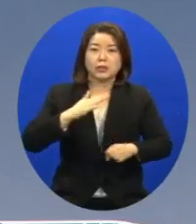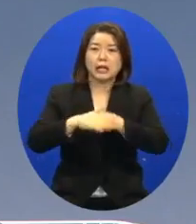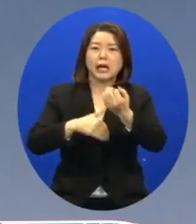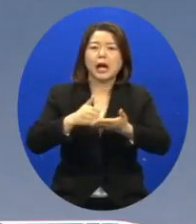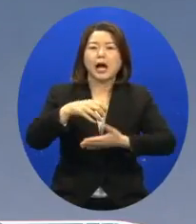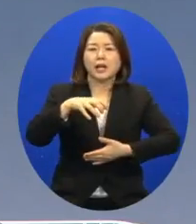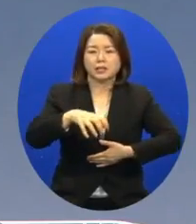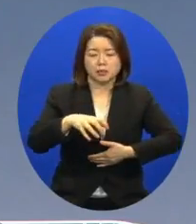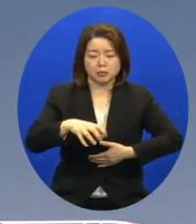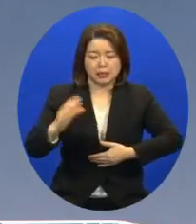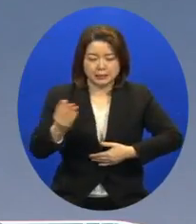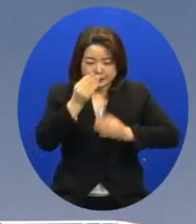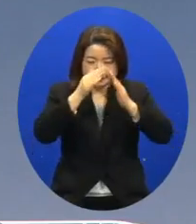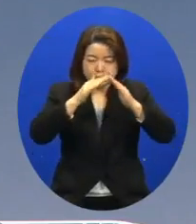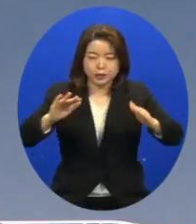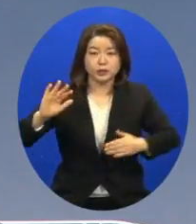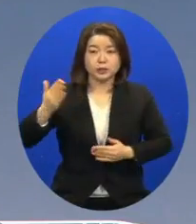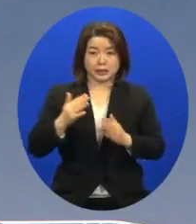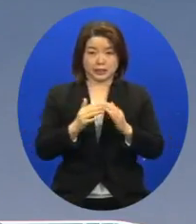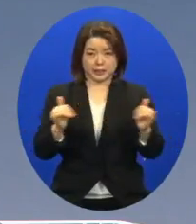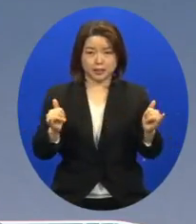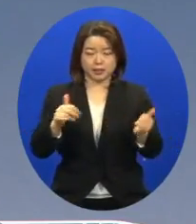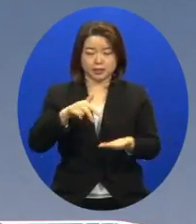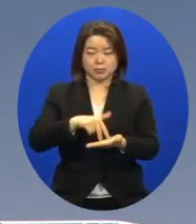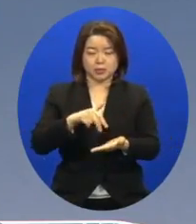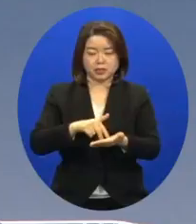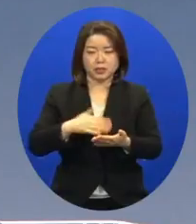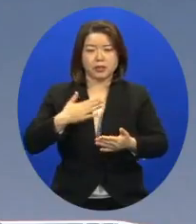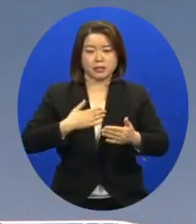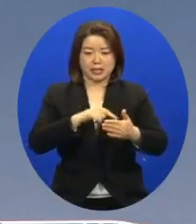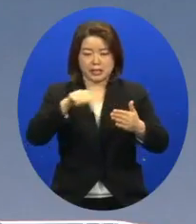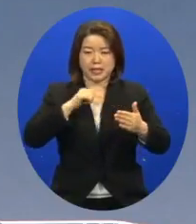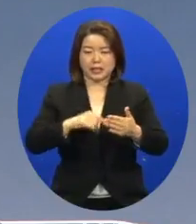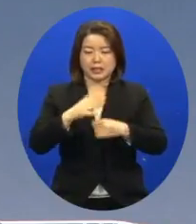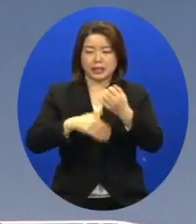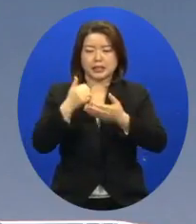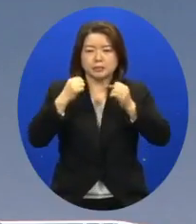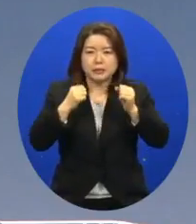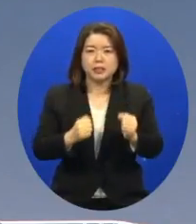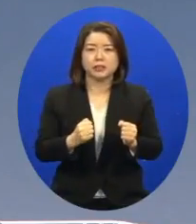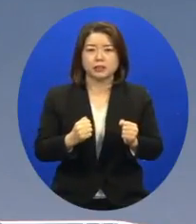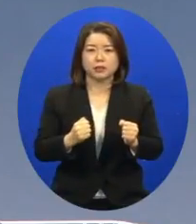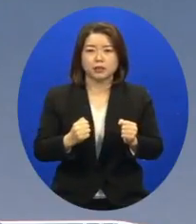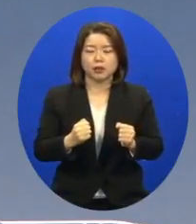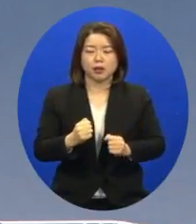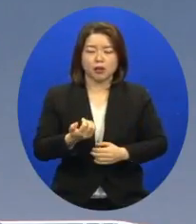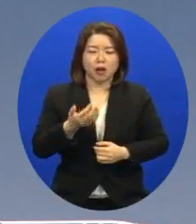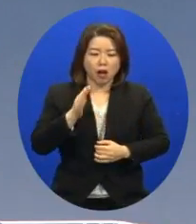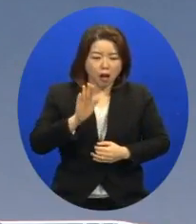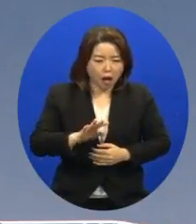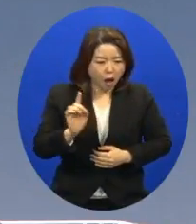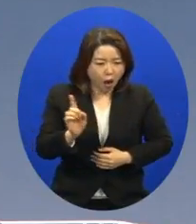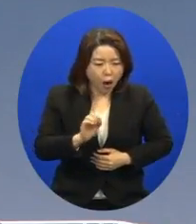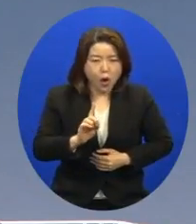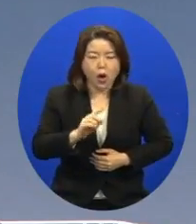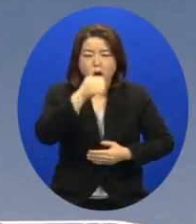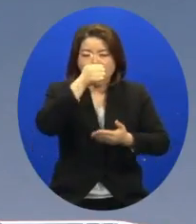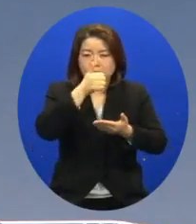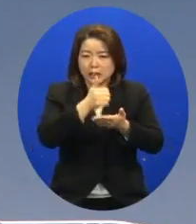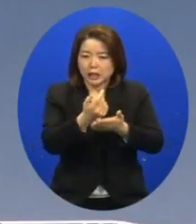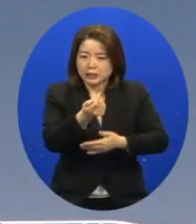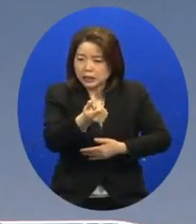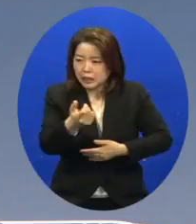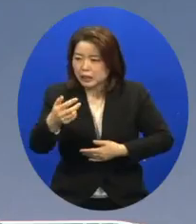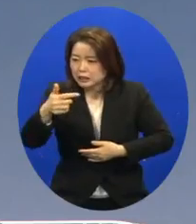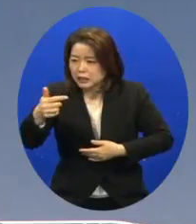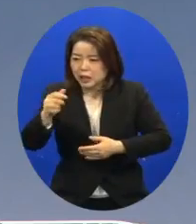성전 된 자로서 예수님이 우리 안에 거하시는 데 어떻게 작은 죄라도 용납할 수 있겠느냐는